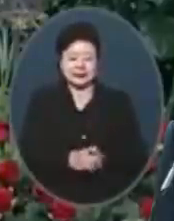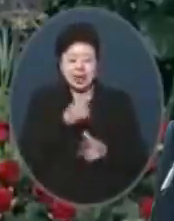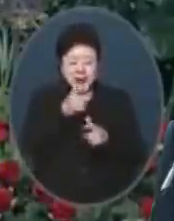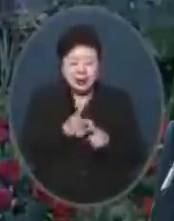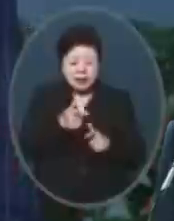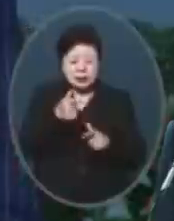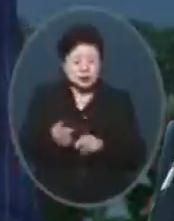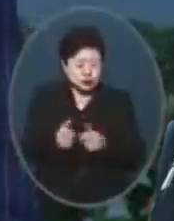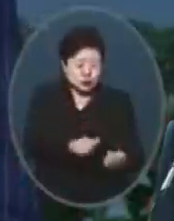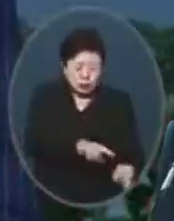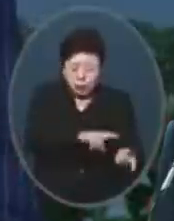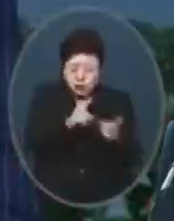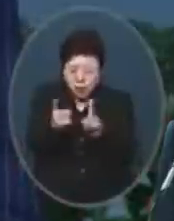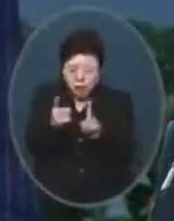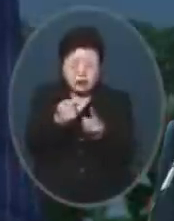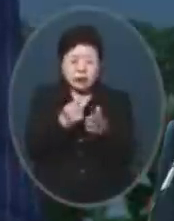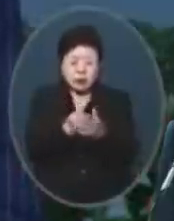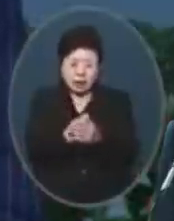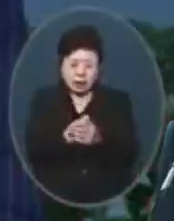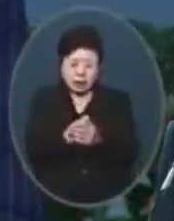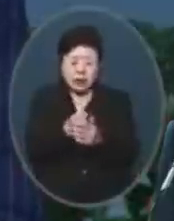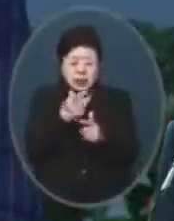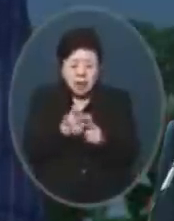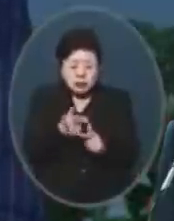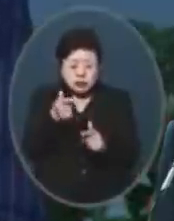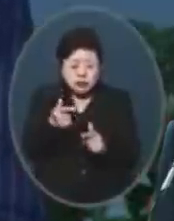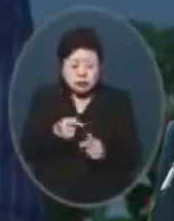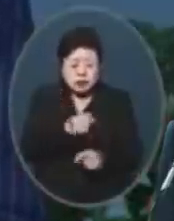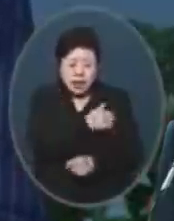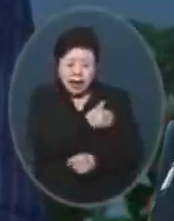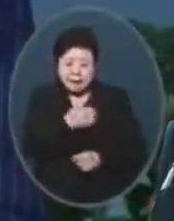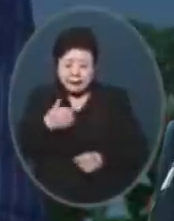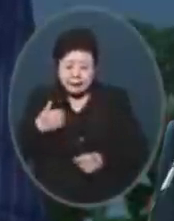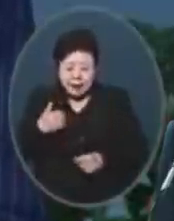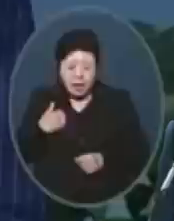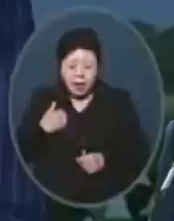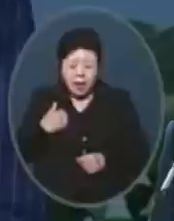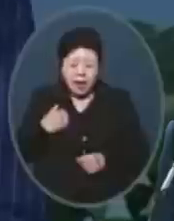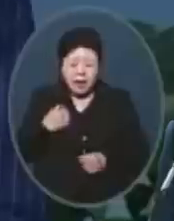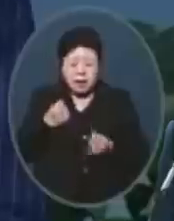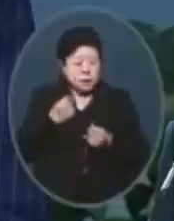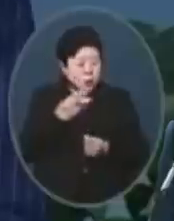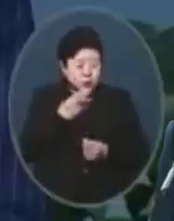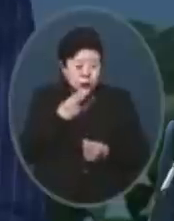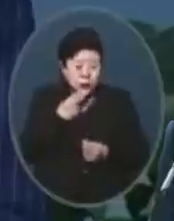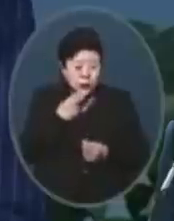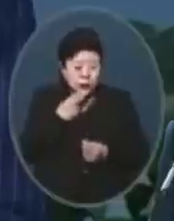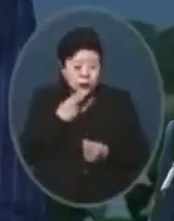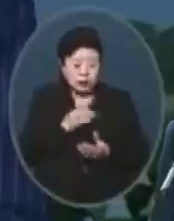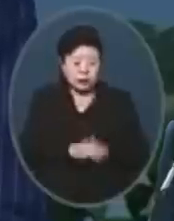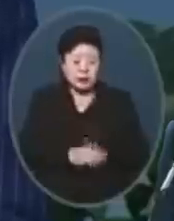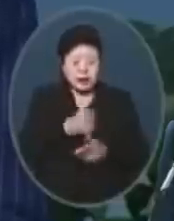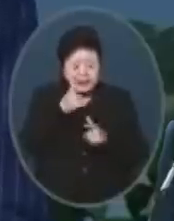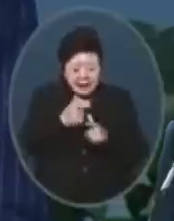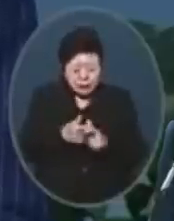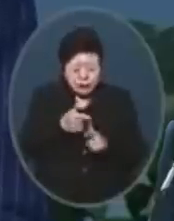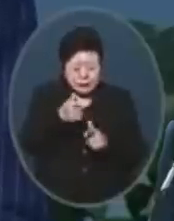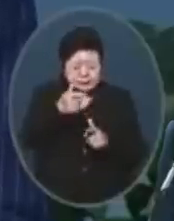예수님이 죽었다가 부활하심으로 예수님을 감당할 아무 힘도 없습니다. 그